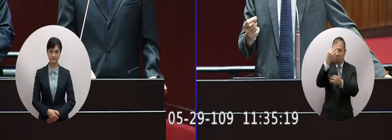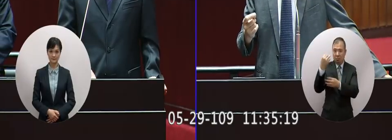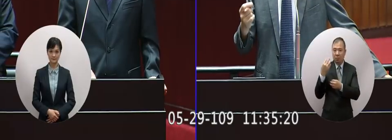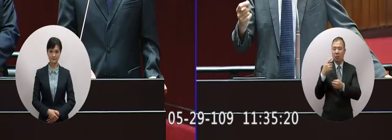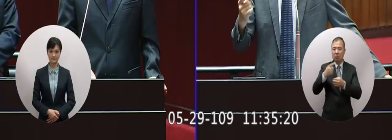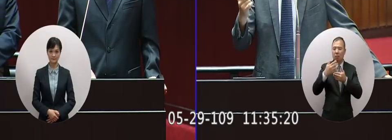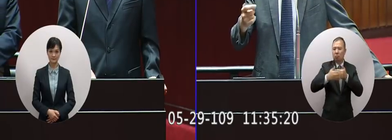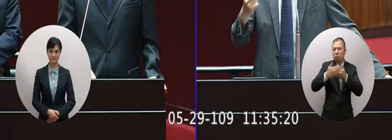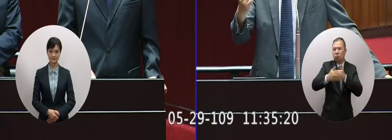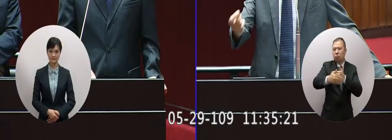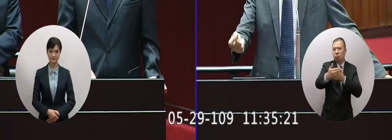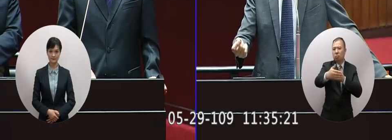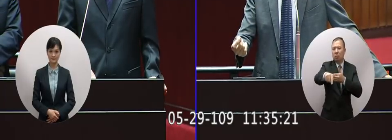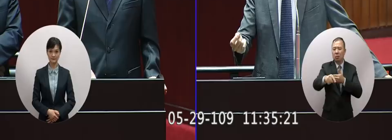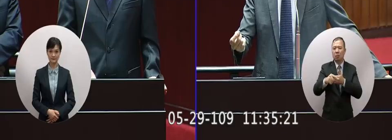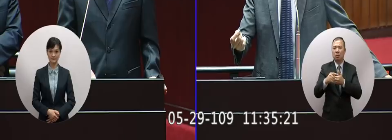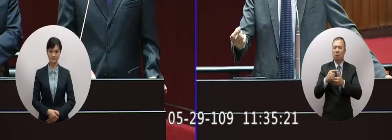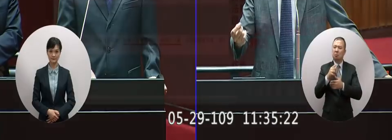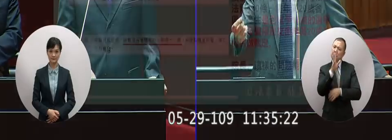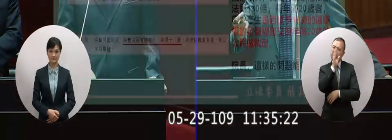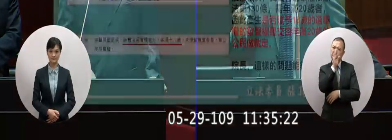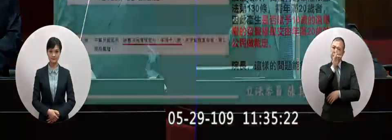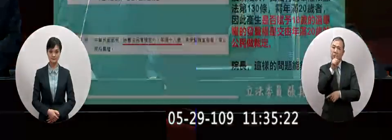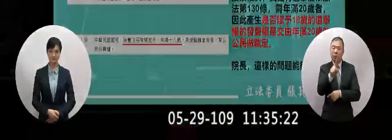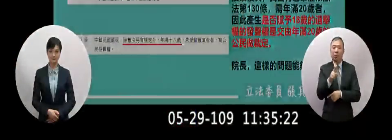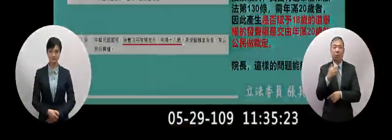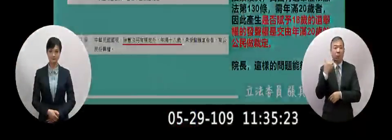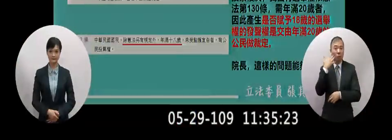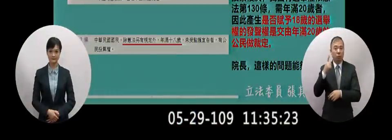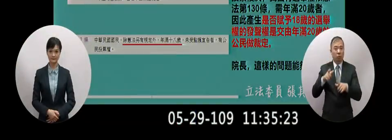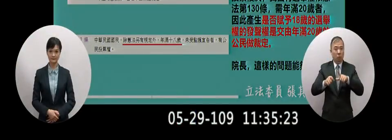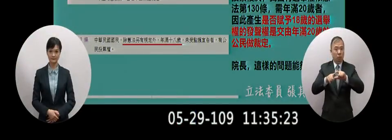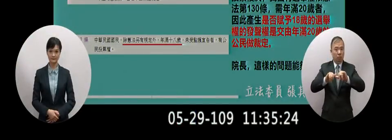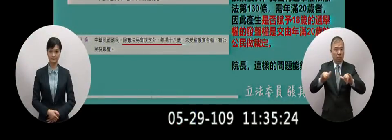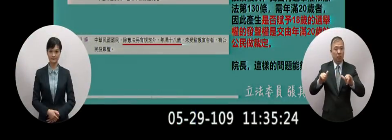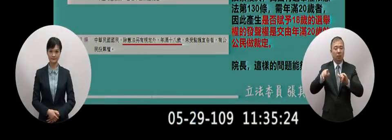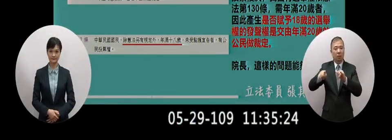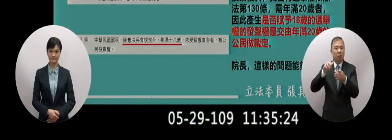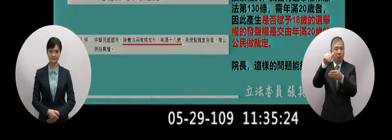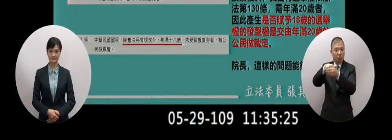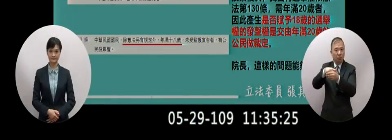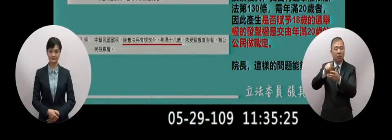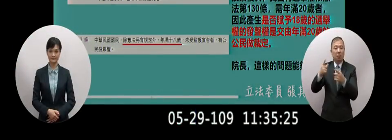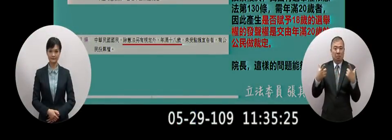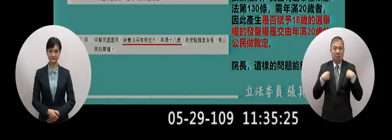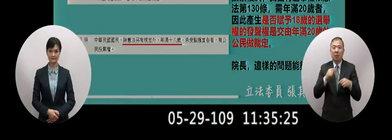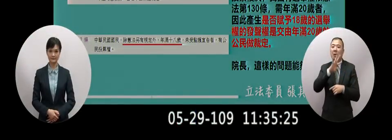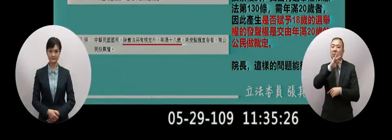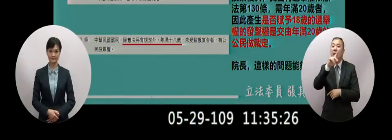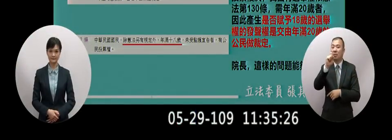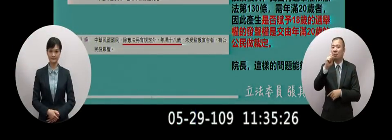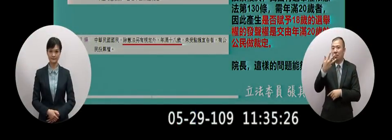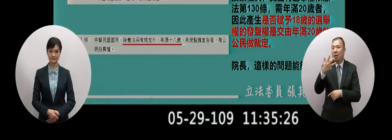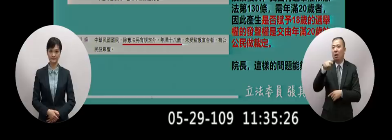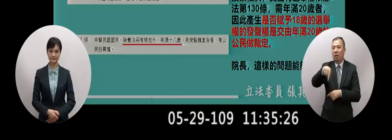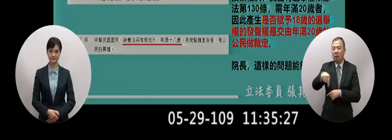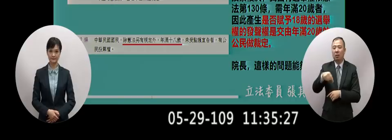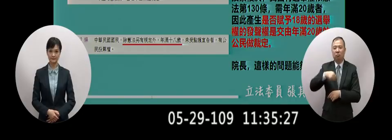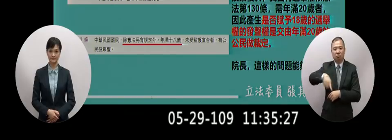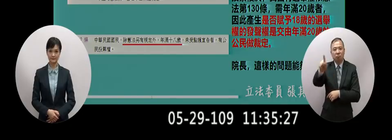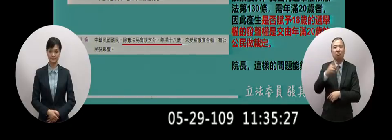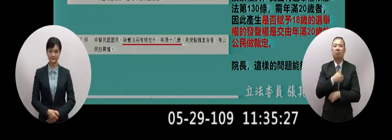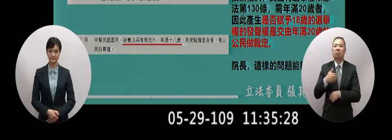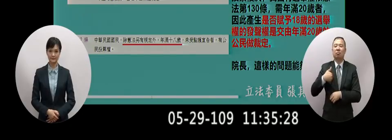矛盾了，就是到时候用公投的这个程序，其实公投是十八岁就可以投，但是我们这次如果要是真的是这个十八岁的